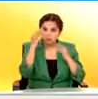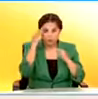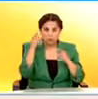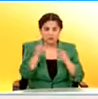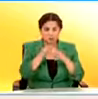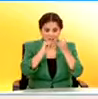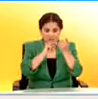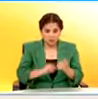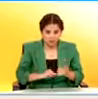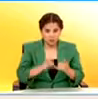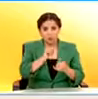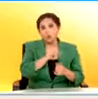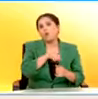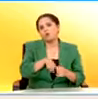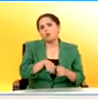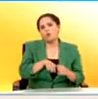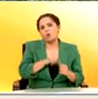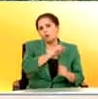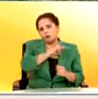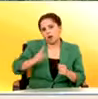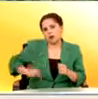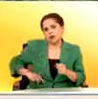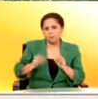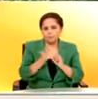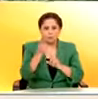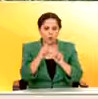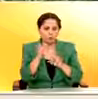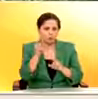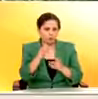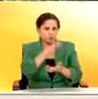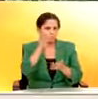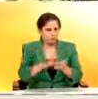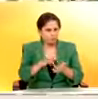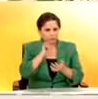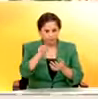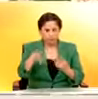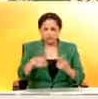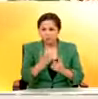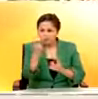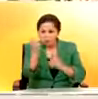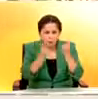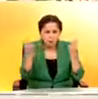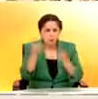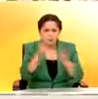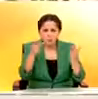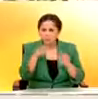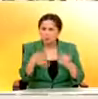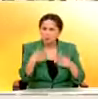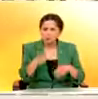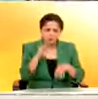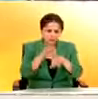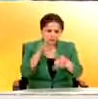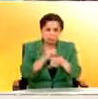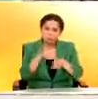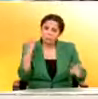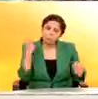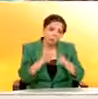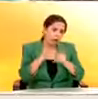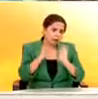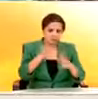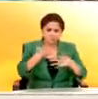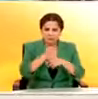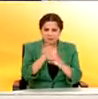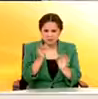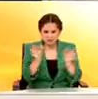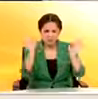दक्षिण कन्नड़ा जिले के पुत्तूर में वहां की वनस्पतियां शहद उत्पादन के लिए उत्कृष्ट मानी जाती हैं।